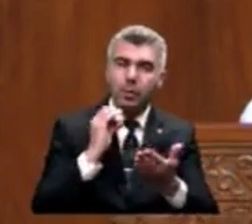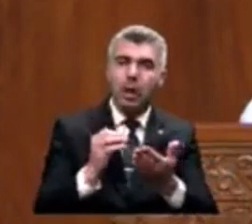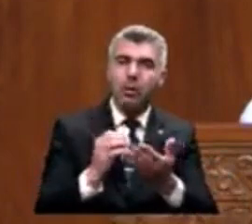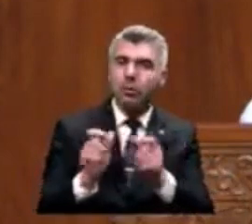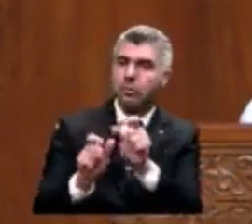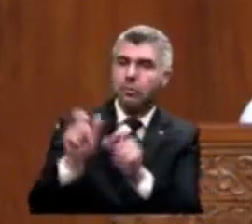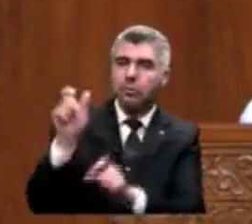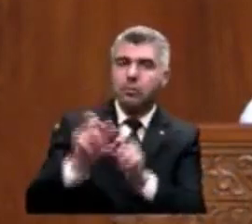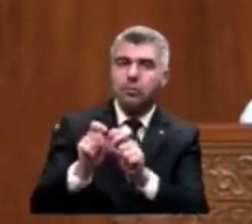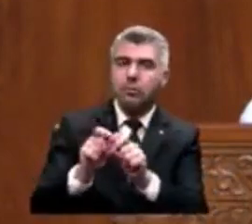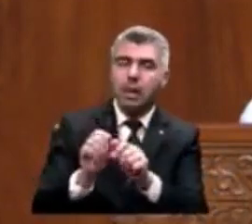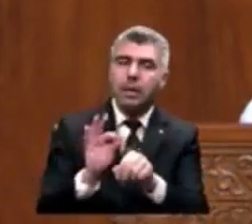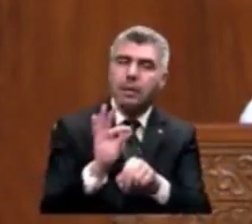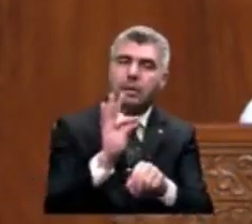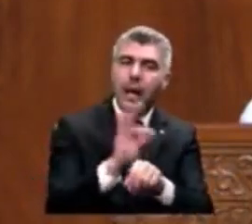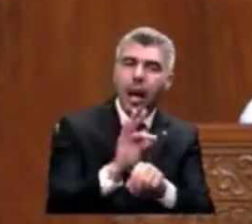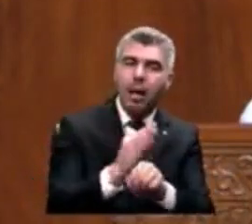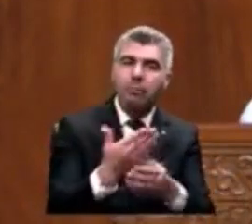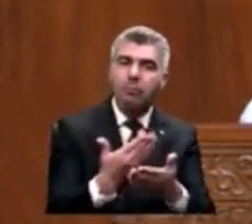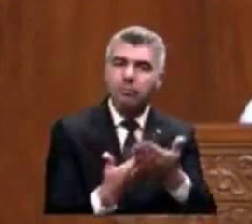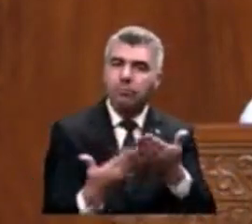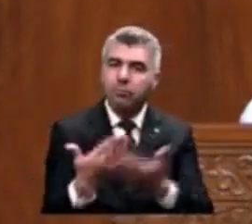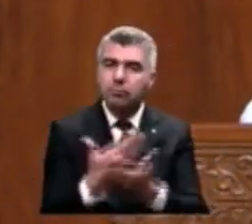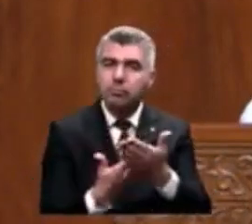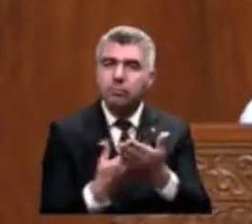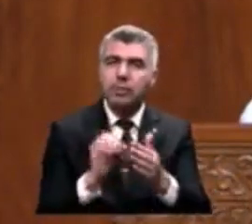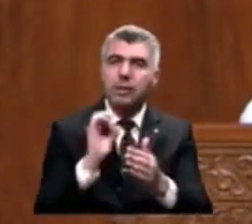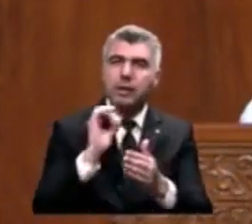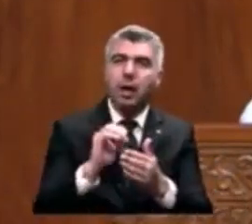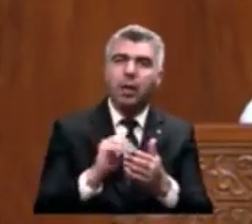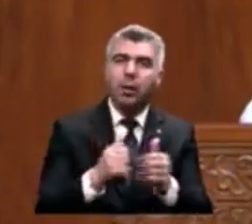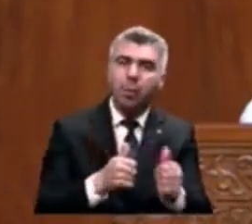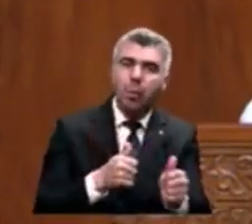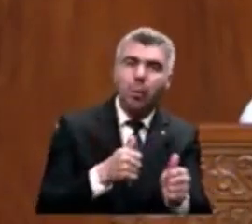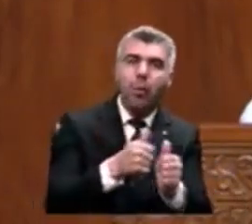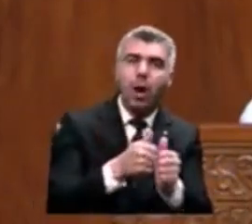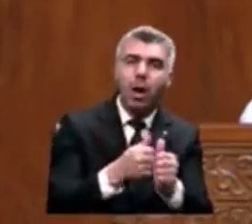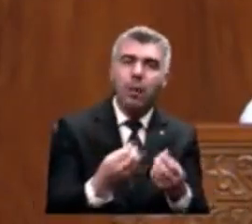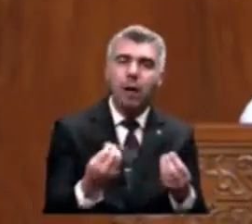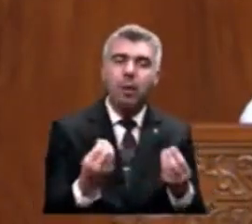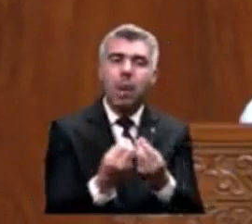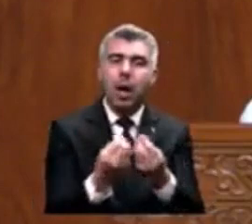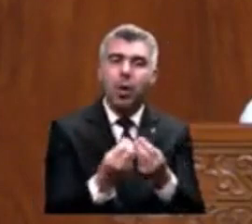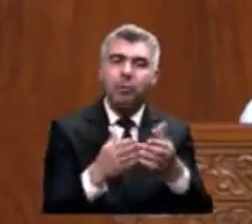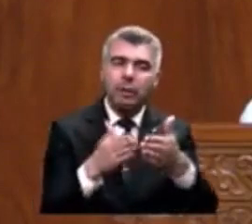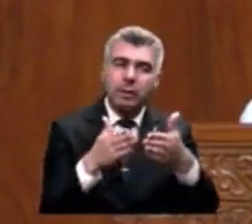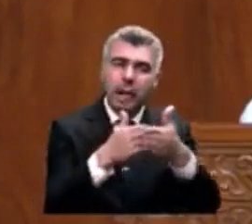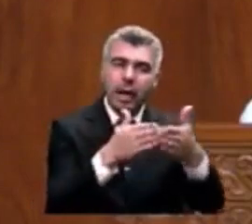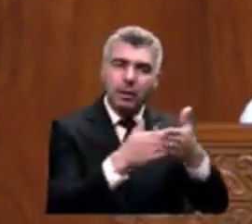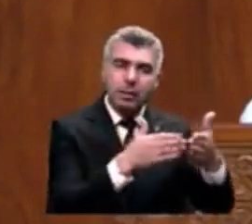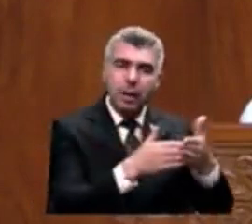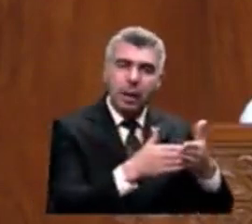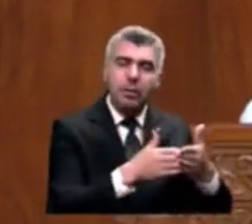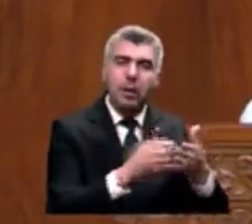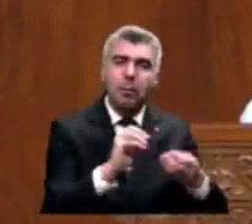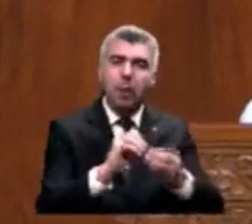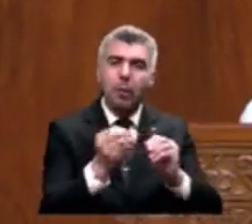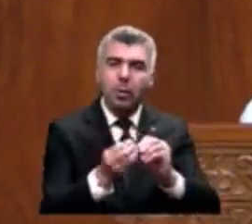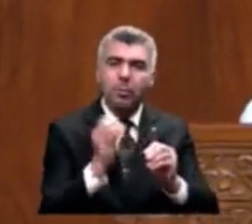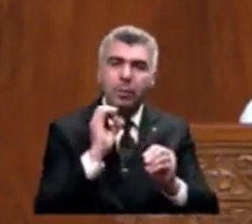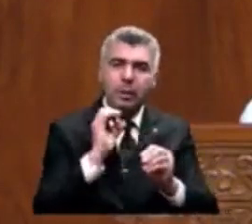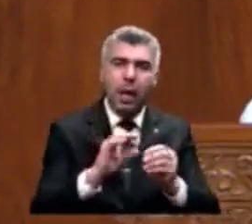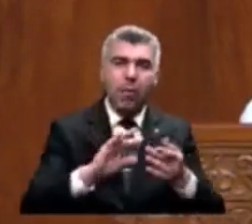المتعلمات والمتعلمين وتعزيز مهاراتهم ومواكبة التحديات التكنولوجية والمجتمعية